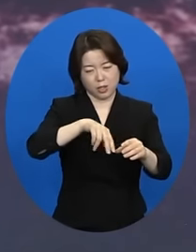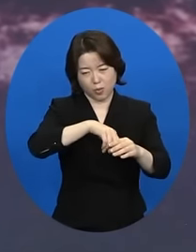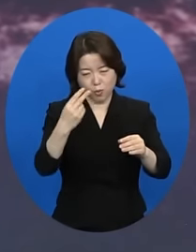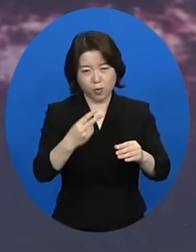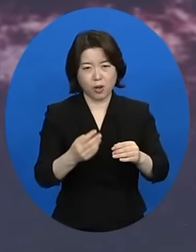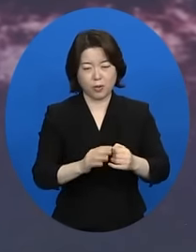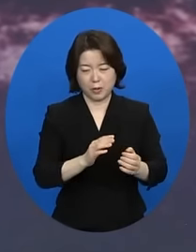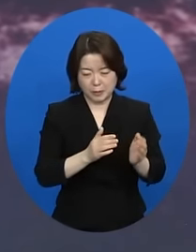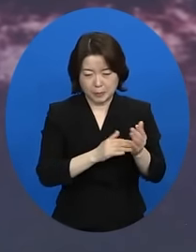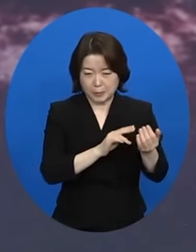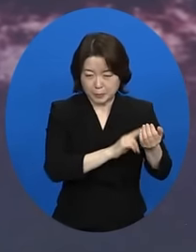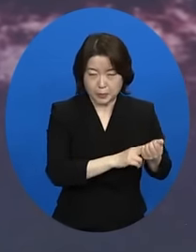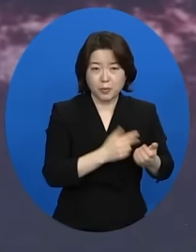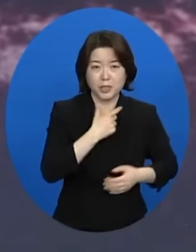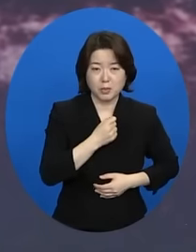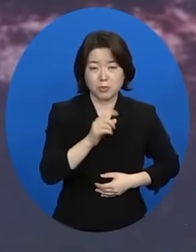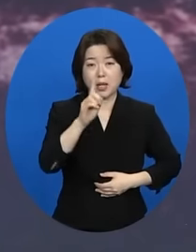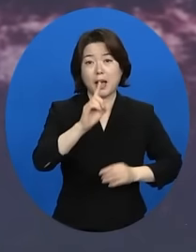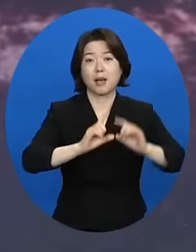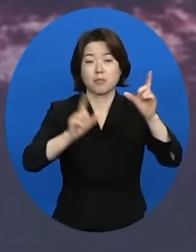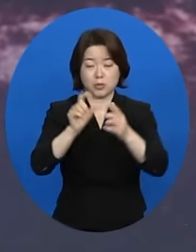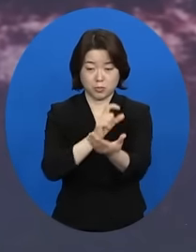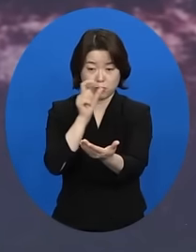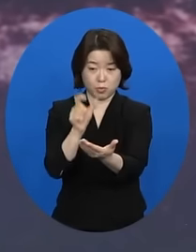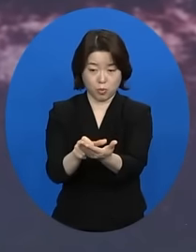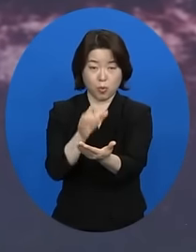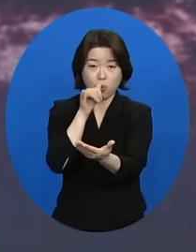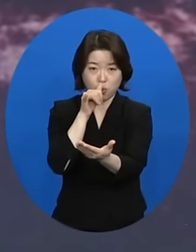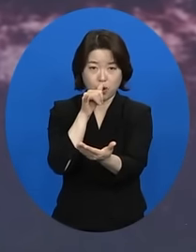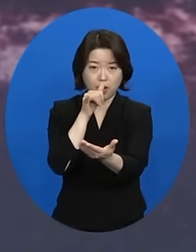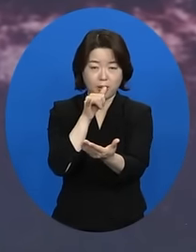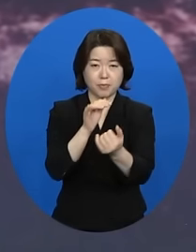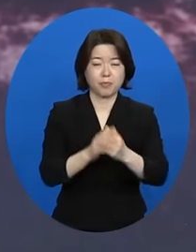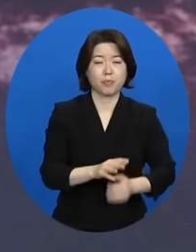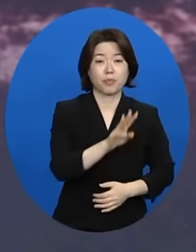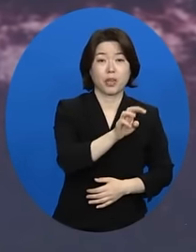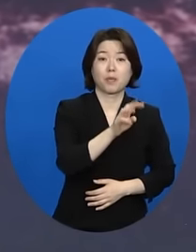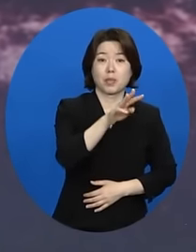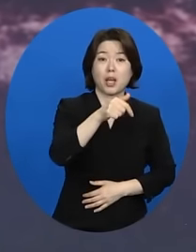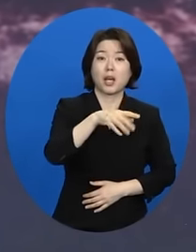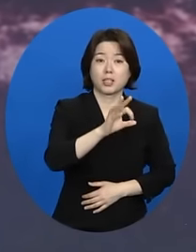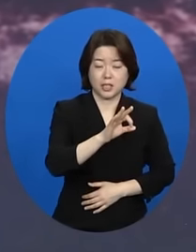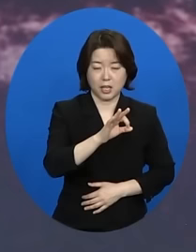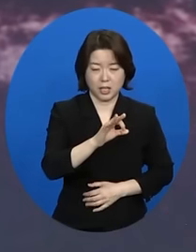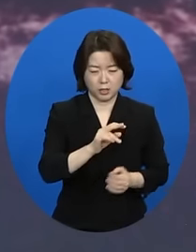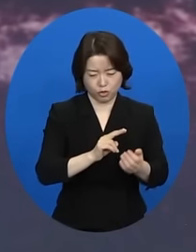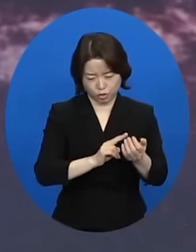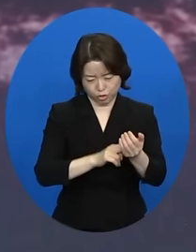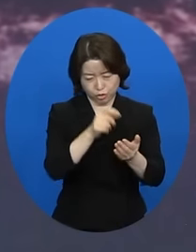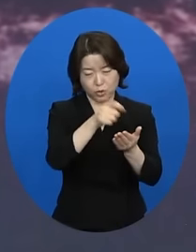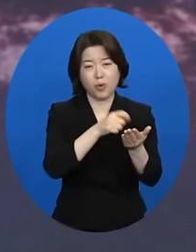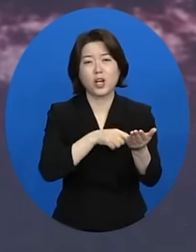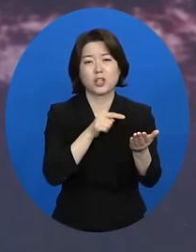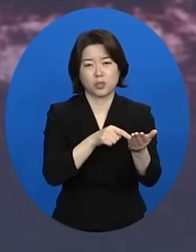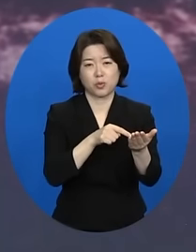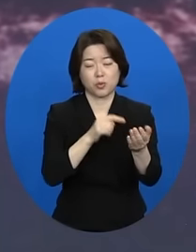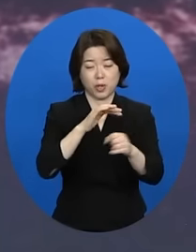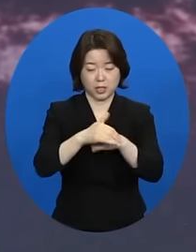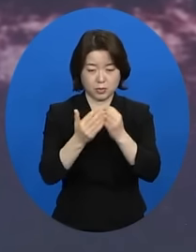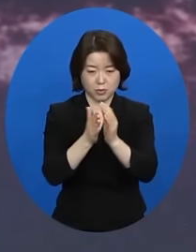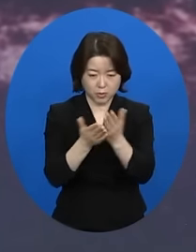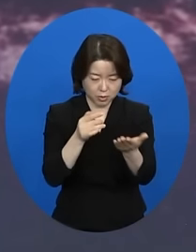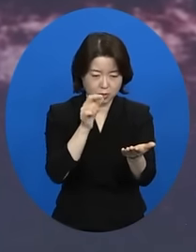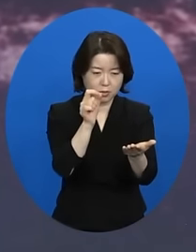한 장면이지만 기록이 되었어요. 자, 34장 숨기고 싶은 기록인데 성경에